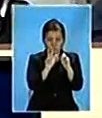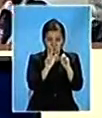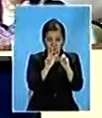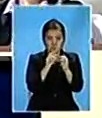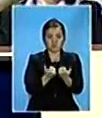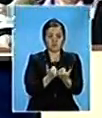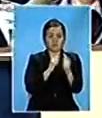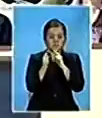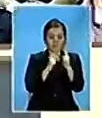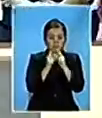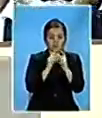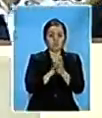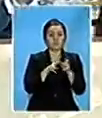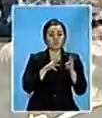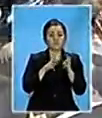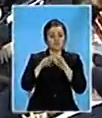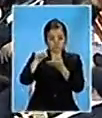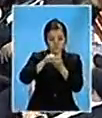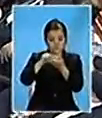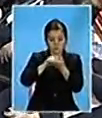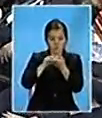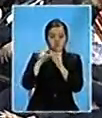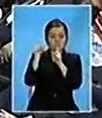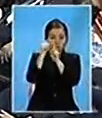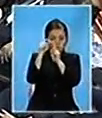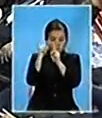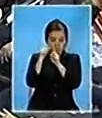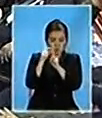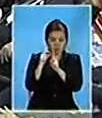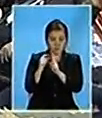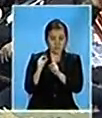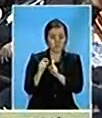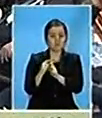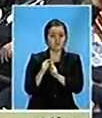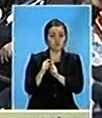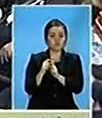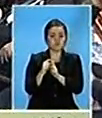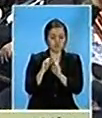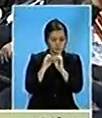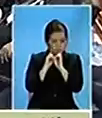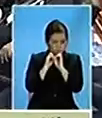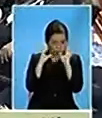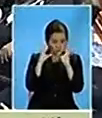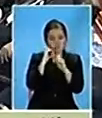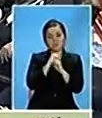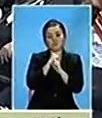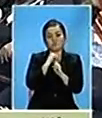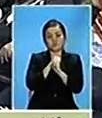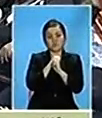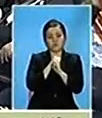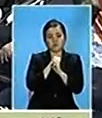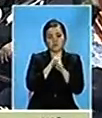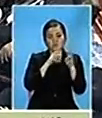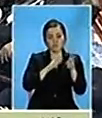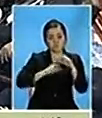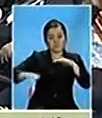หลักเกณฑ์ในการเขียนกฎหมายนั้นนะครับมีการถือปฏิบัติกันโดยชัดเจนตลอดมาว่ามีหลักใน